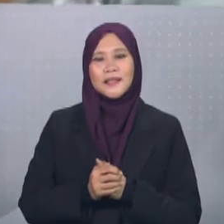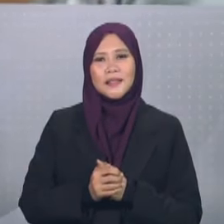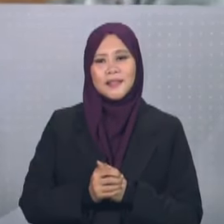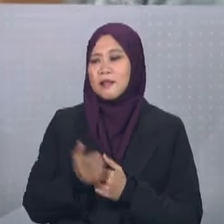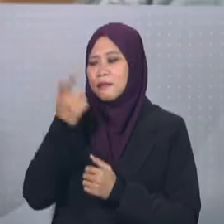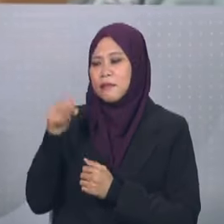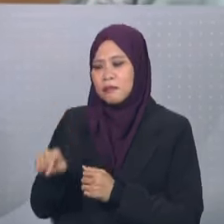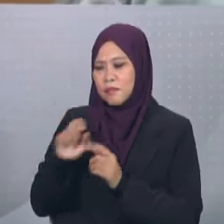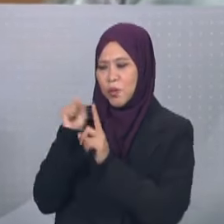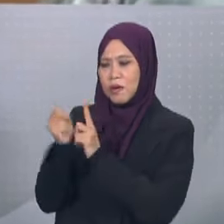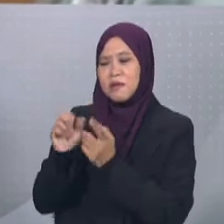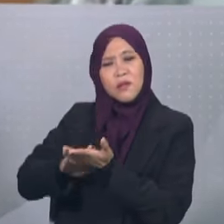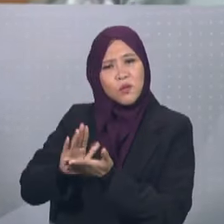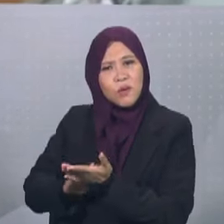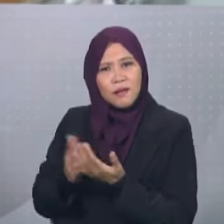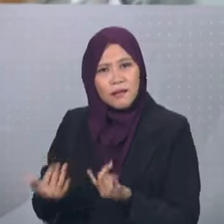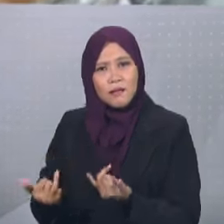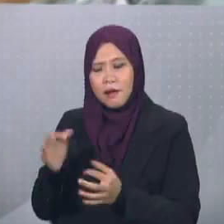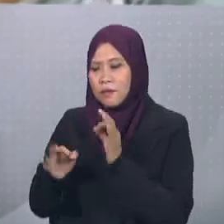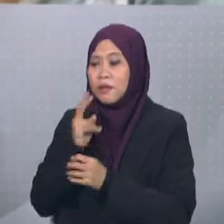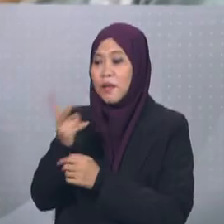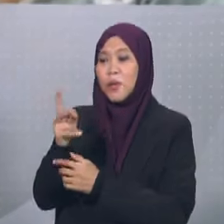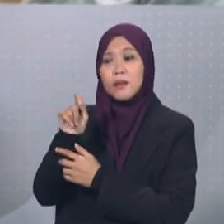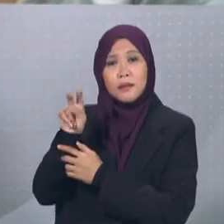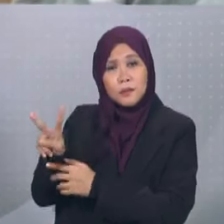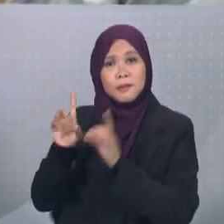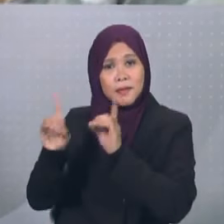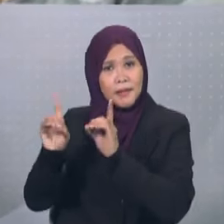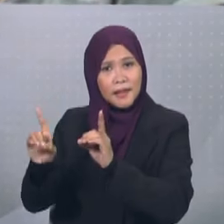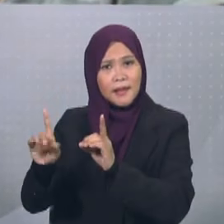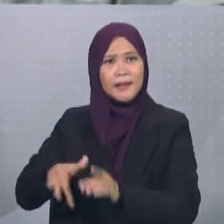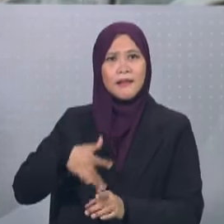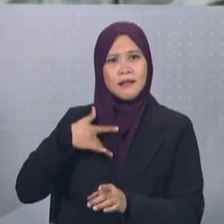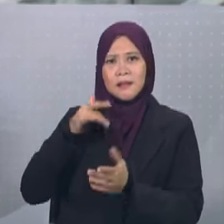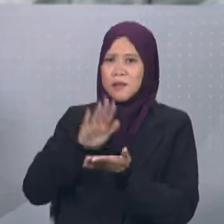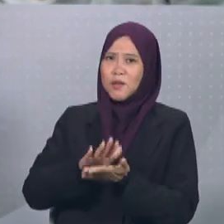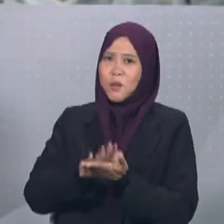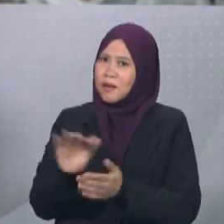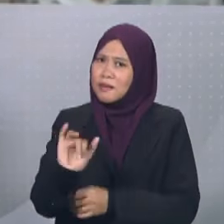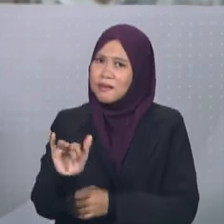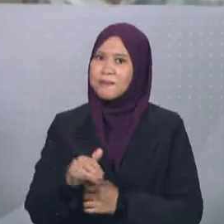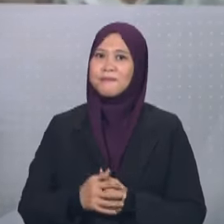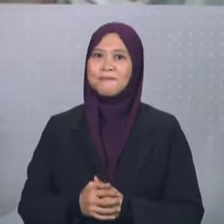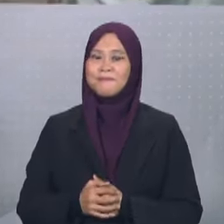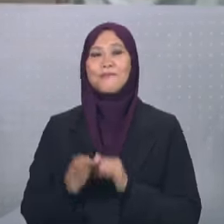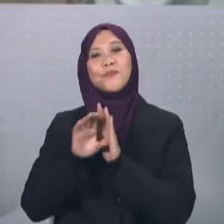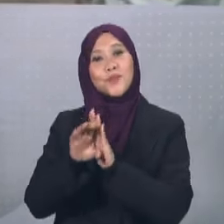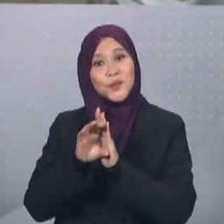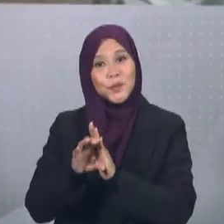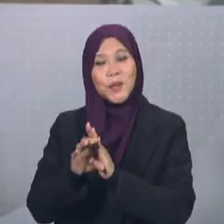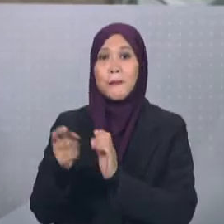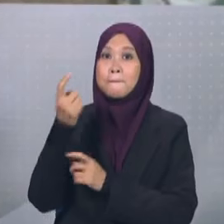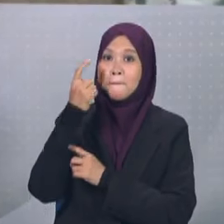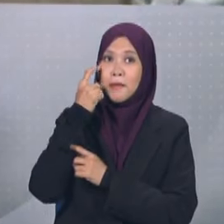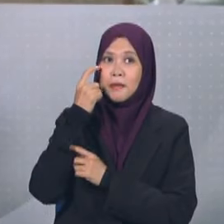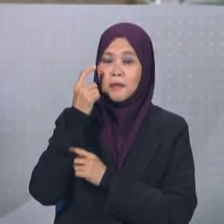awal ni dah suasana kat sekolah. Kalau kita tengok TV pendidikan, rasa macam ada kat sekolah pula kan? Contoh, mata